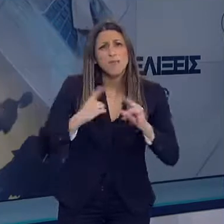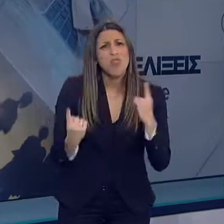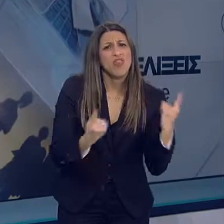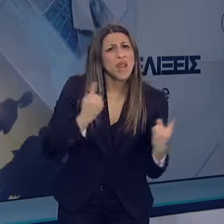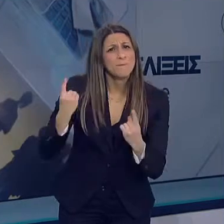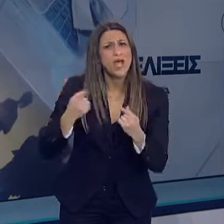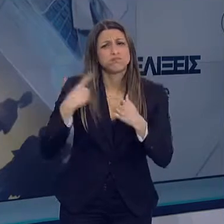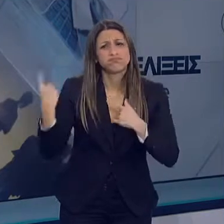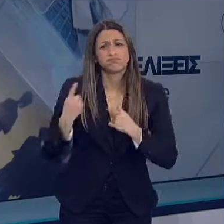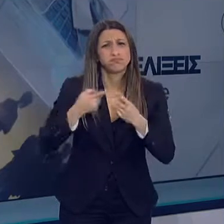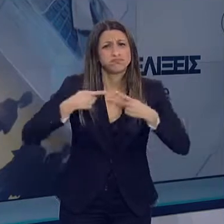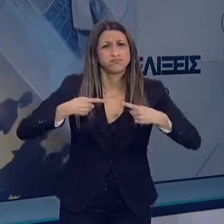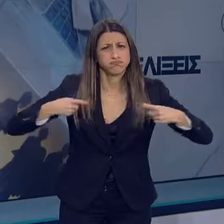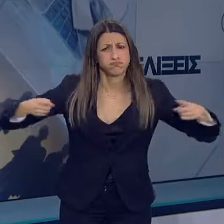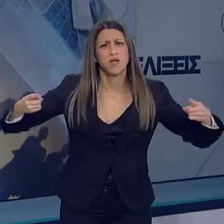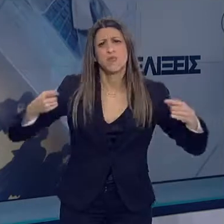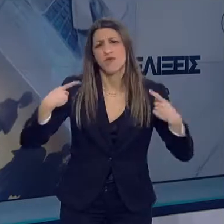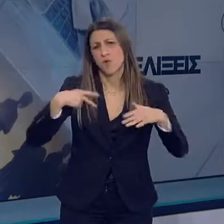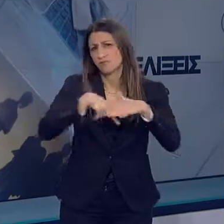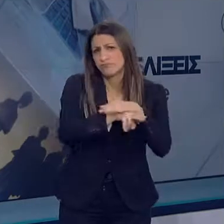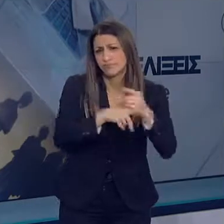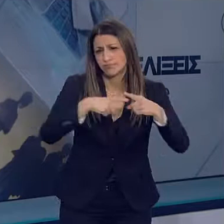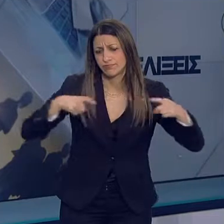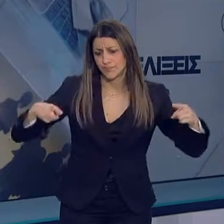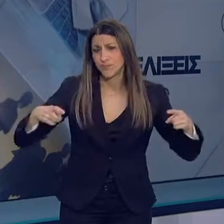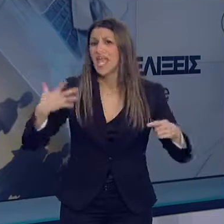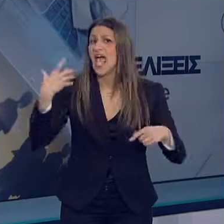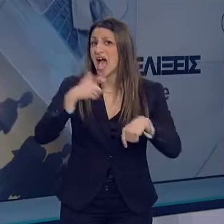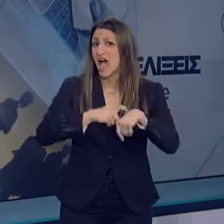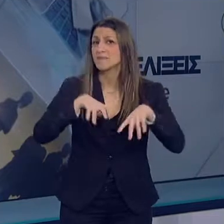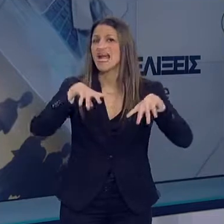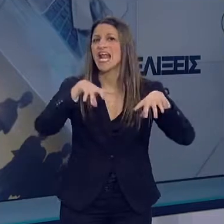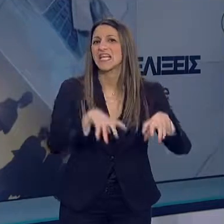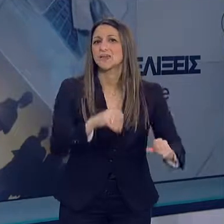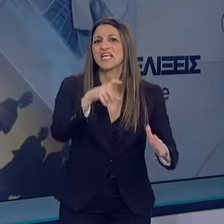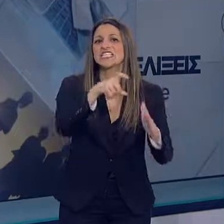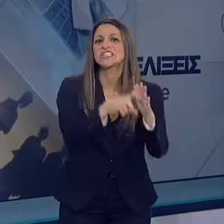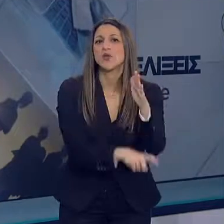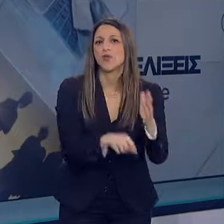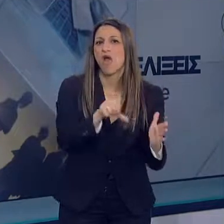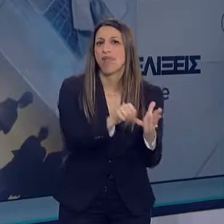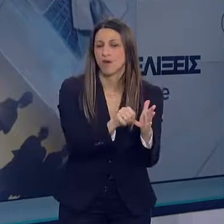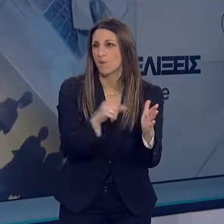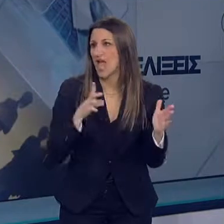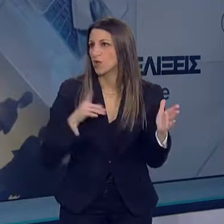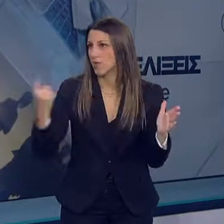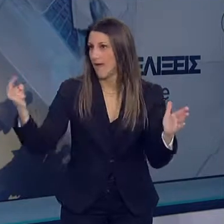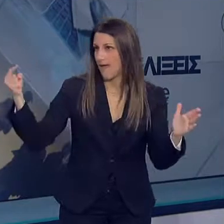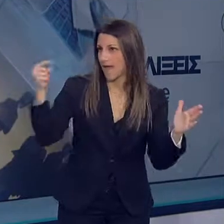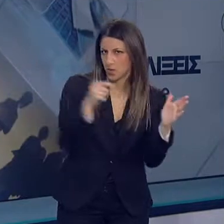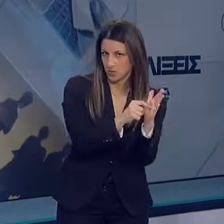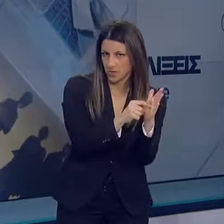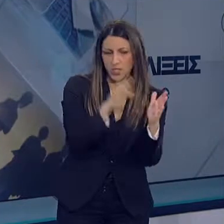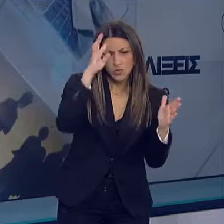Γενικής Γραμματείας Πολιτικής Προστασίας, έχουν εξασφαλιστεί δωμάτια σε ξενοδοχείο των Αθηνών που μπορούν να μισθώσουν οι ασθενείς που μεταβαίνουν στην Αθήνα για